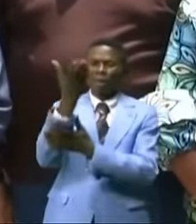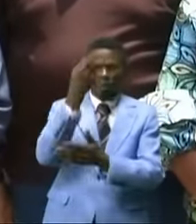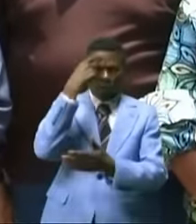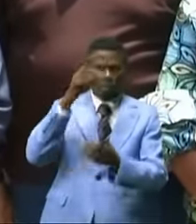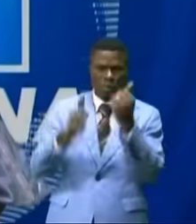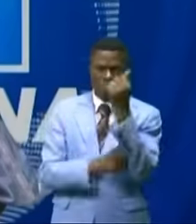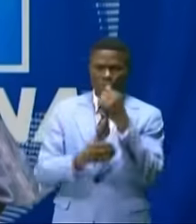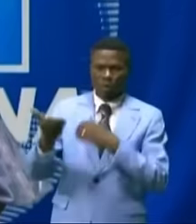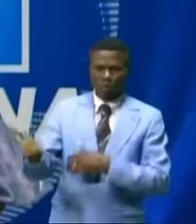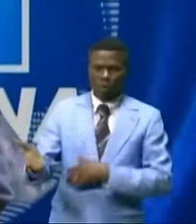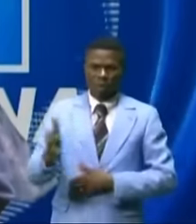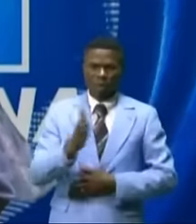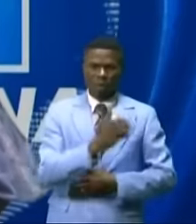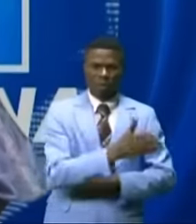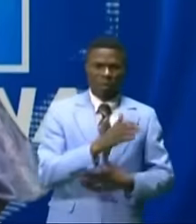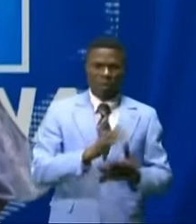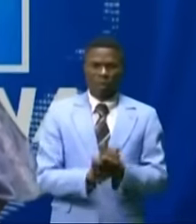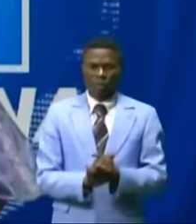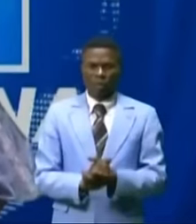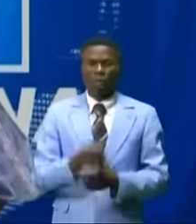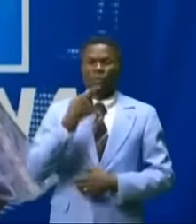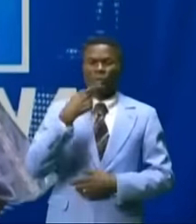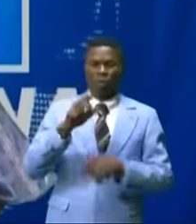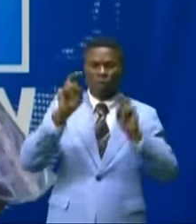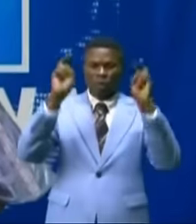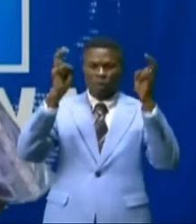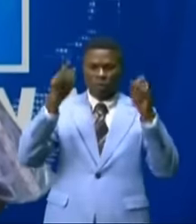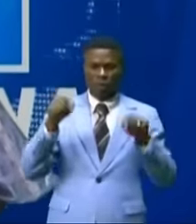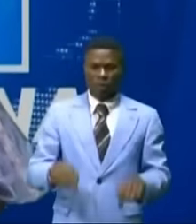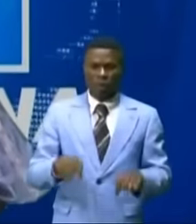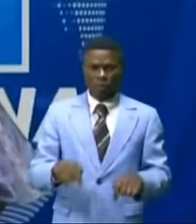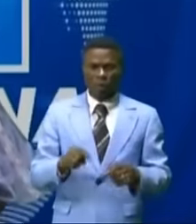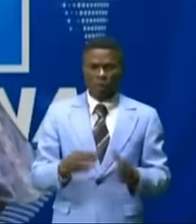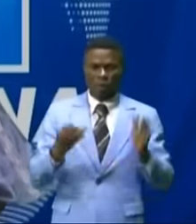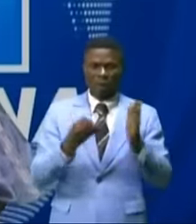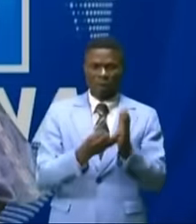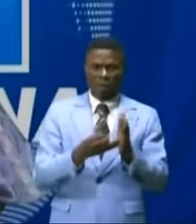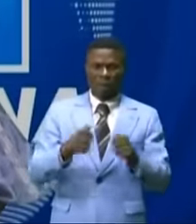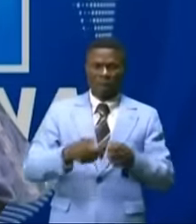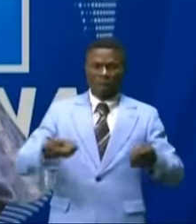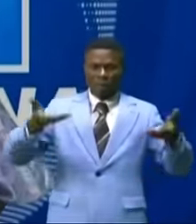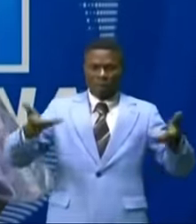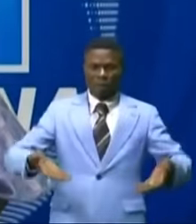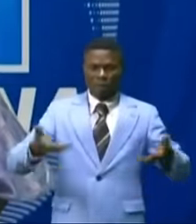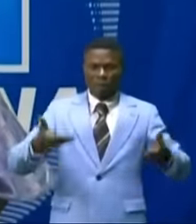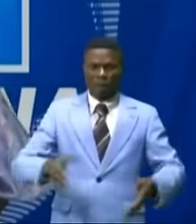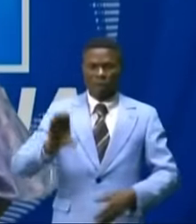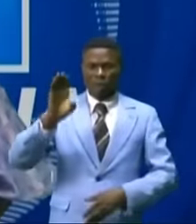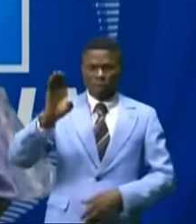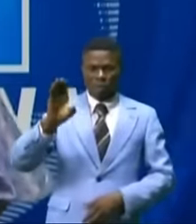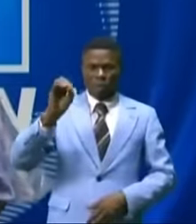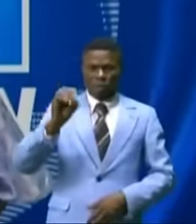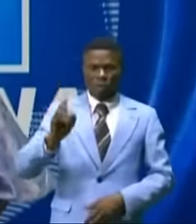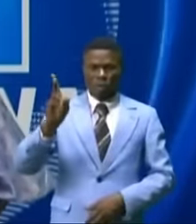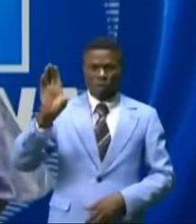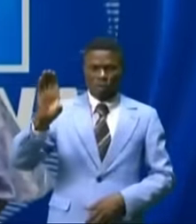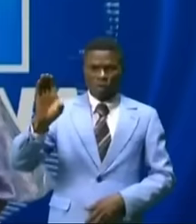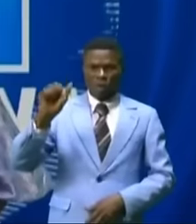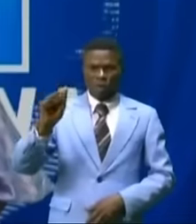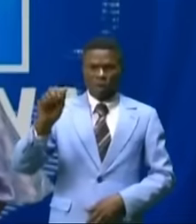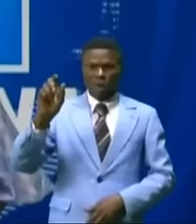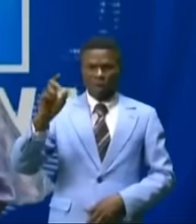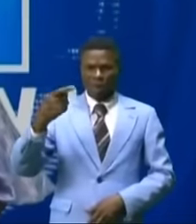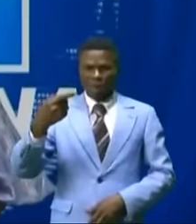faveur. Nous l'avions dit à l'entame de ce journal, 7 kilos de cocaïne dissimulés dans les ustensiles de cuisine ont